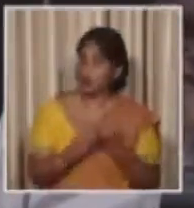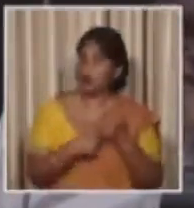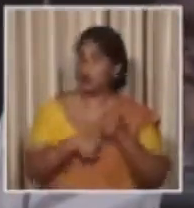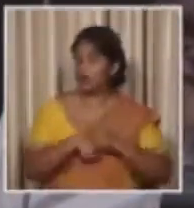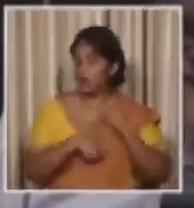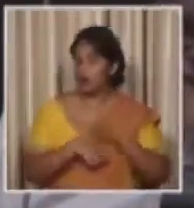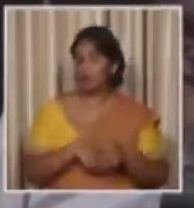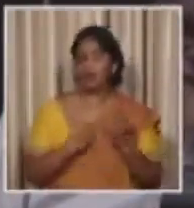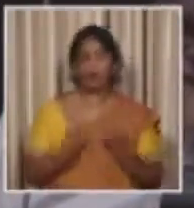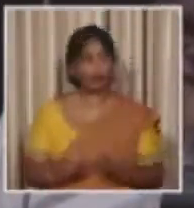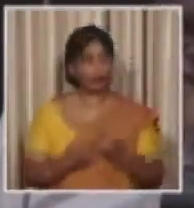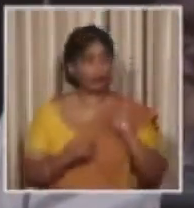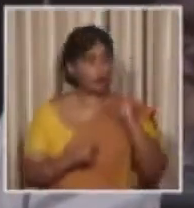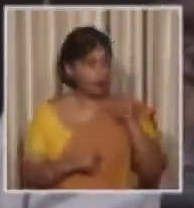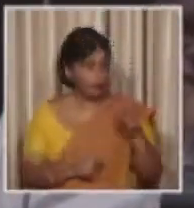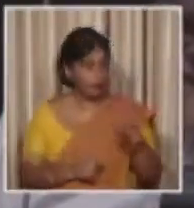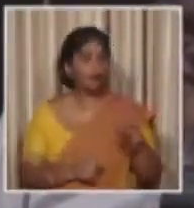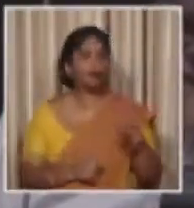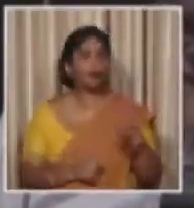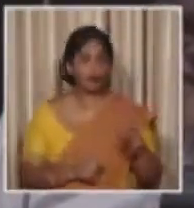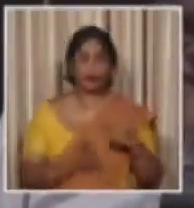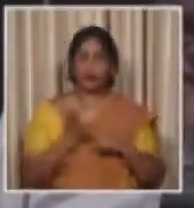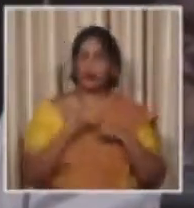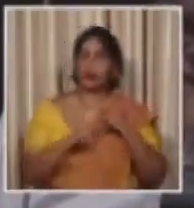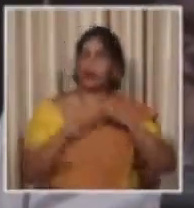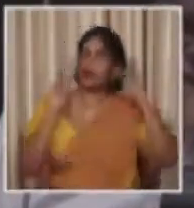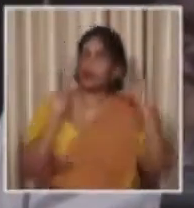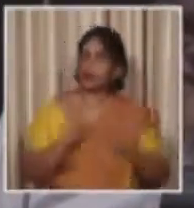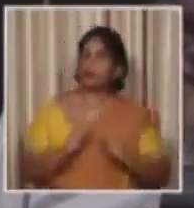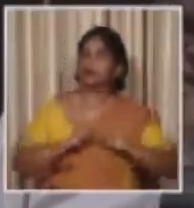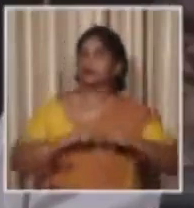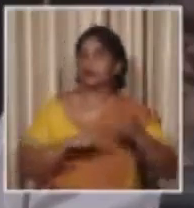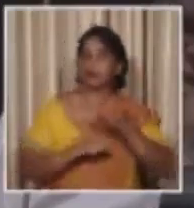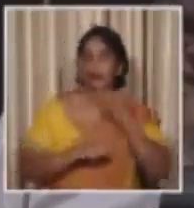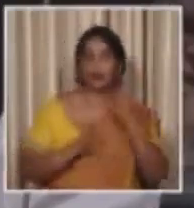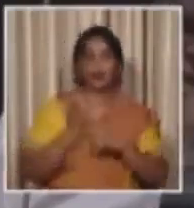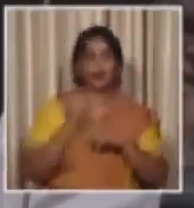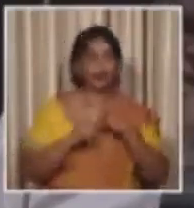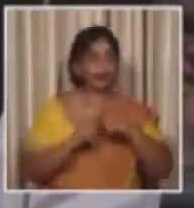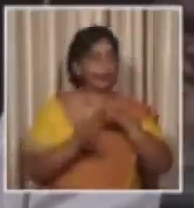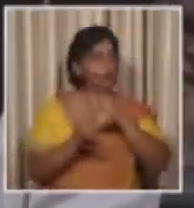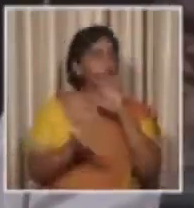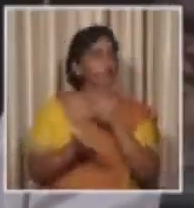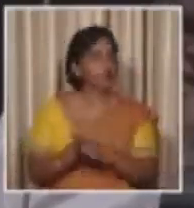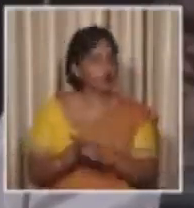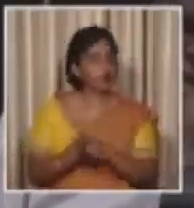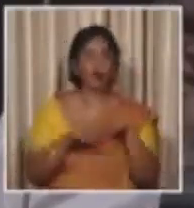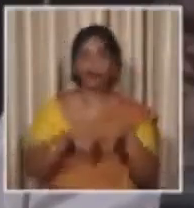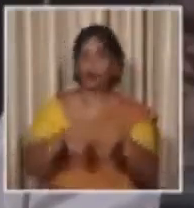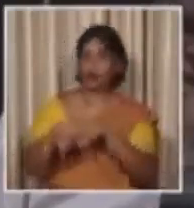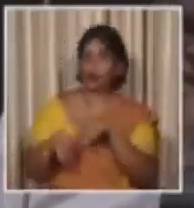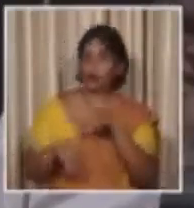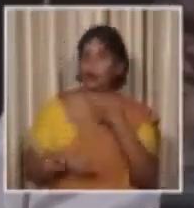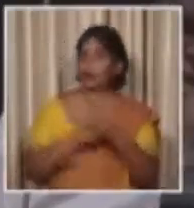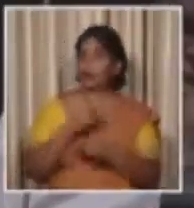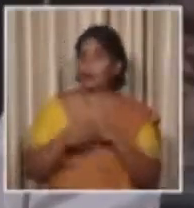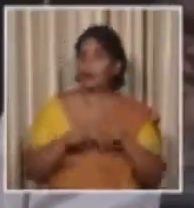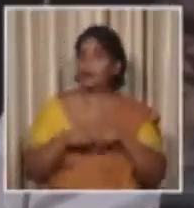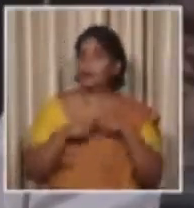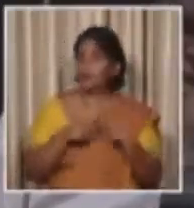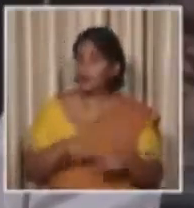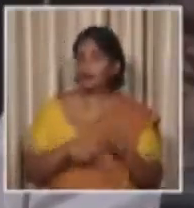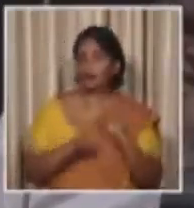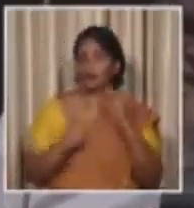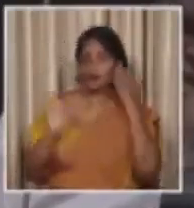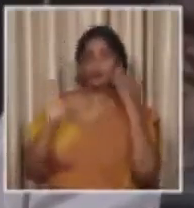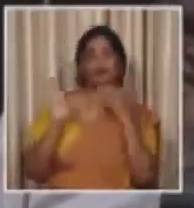තිබුණොත් අපිට හිඟයක් ඇති වුණොත් විතරක් එම බද්ද අඩු කරලා කටයුතු කරන්න පුළුවන්. ඒ බද්ද පැනවීමේදී ගොවියාගේ නිෂ්පාදන වියදම සැලකිල්ලට